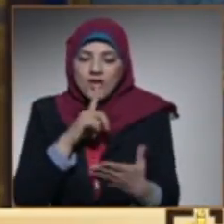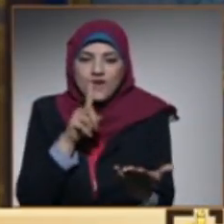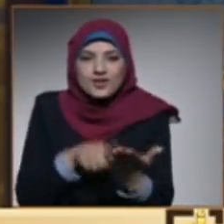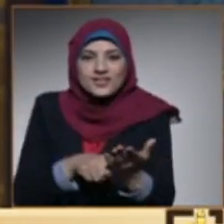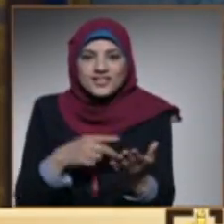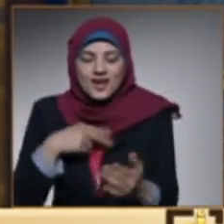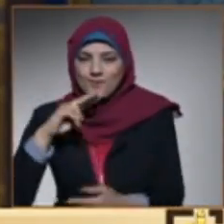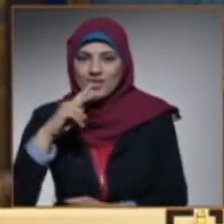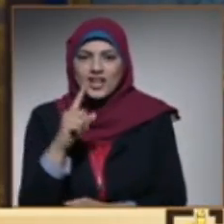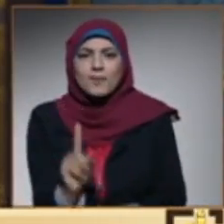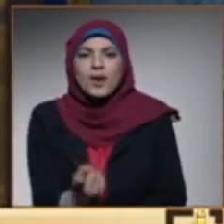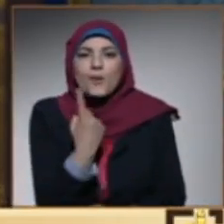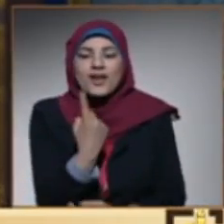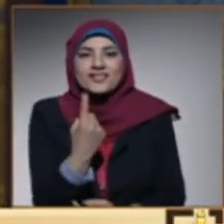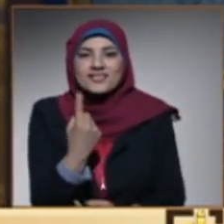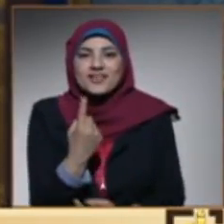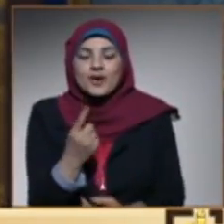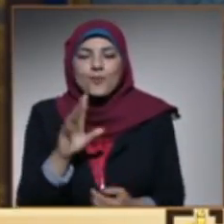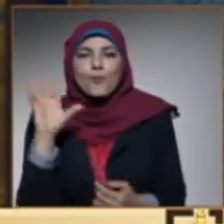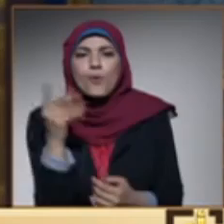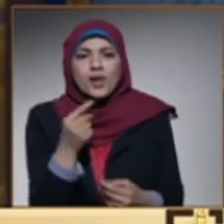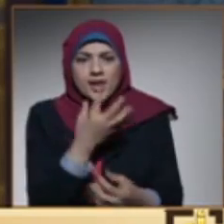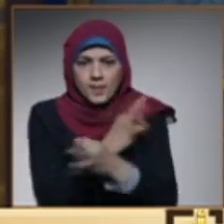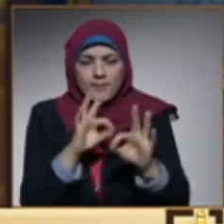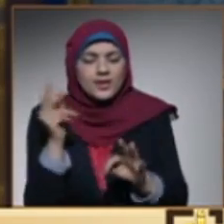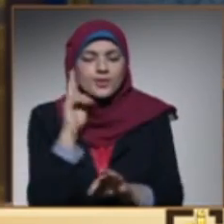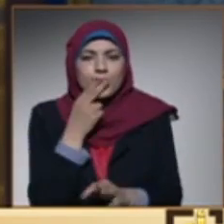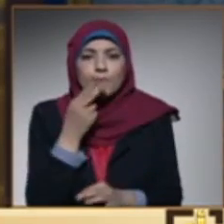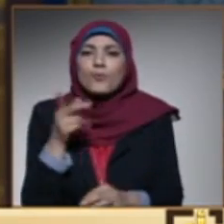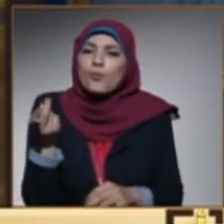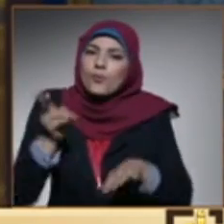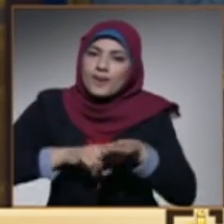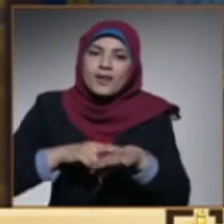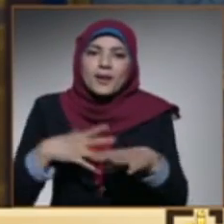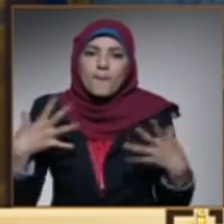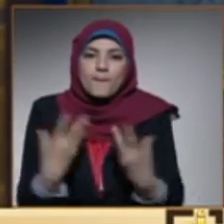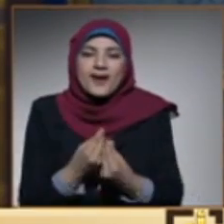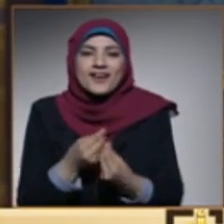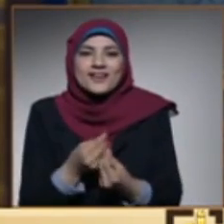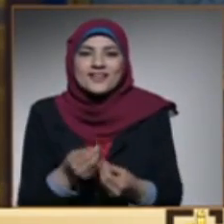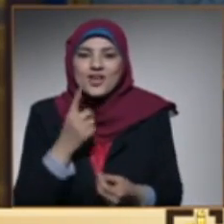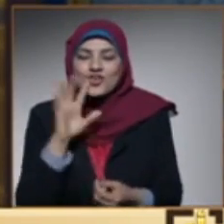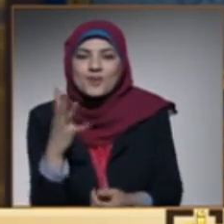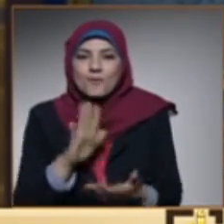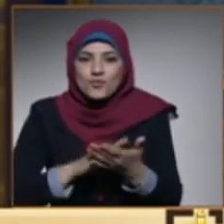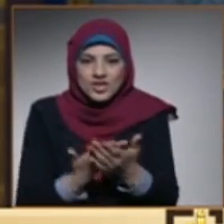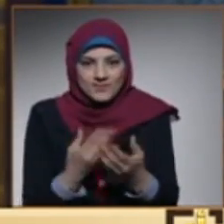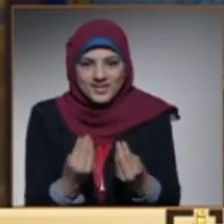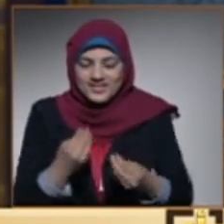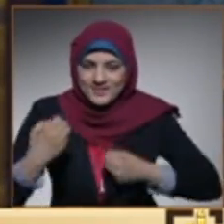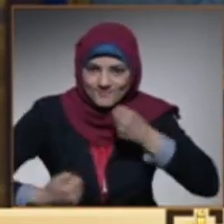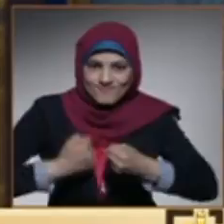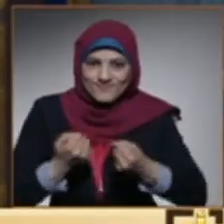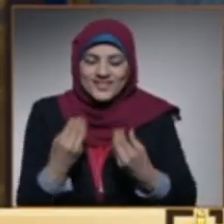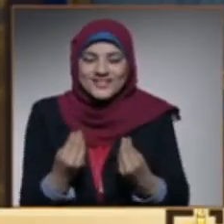المتكلمه تقريبا الوحيده اللي فيها، وكان المجموعه اللي معايا كلها صم، وطبعا معايا كذا مترجم لسه شباب لسه طالعين جداد بقى لسه بيتدربوا على